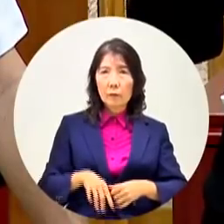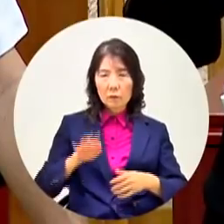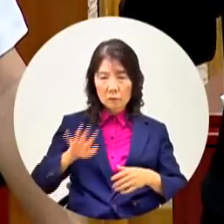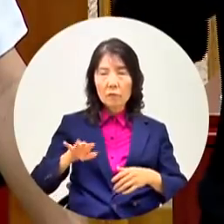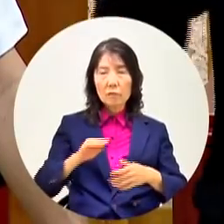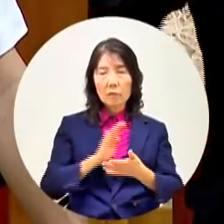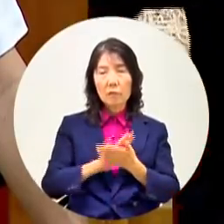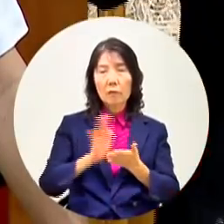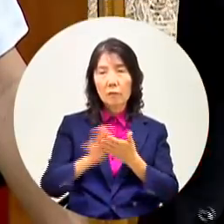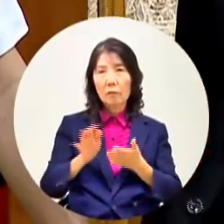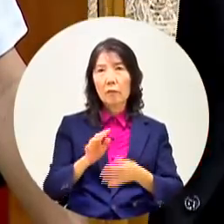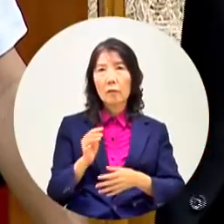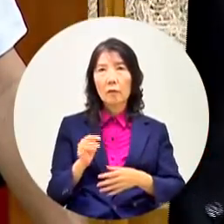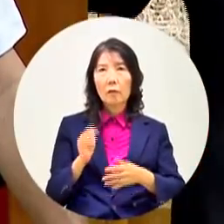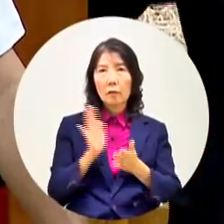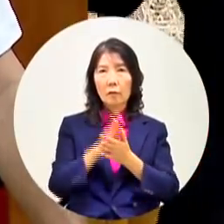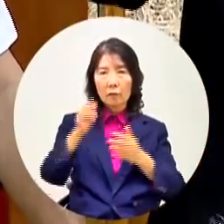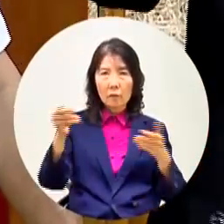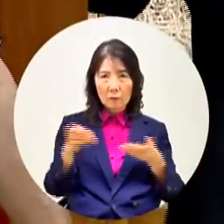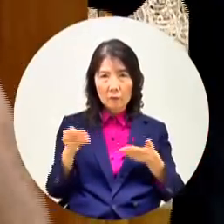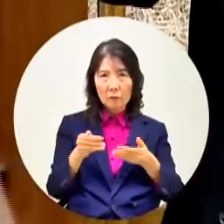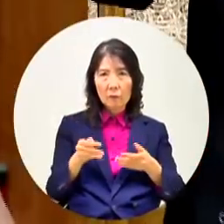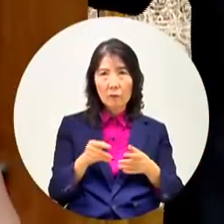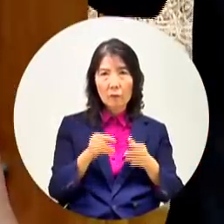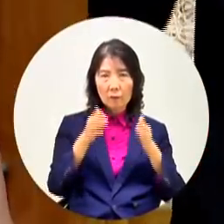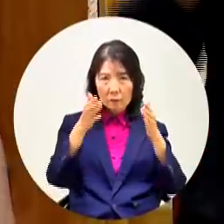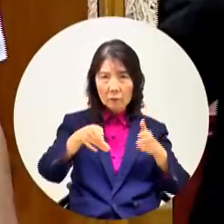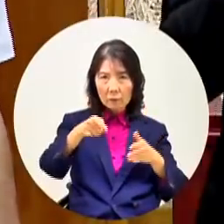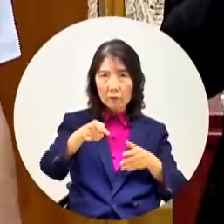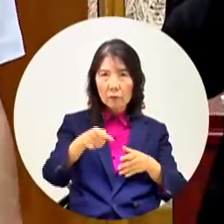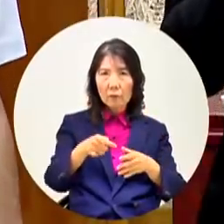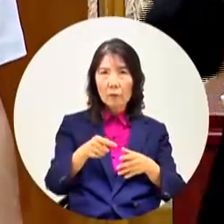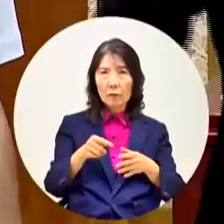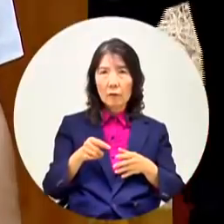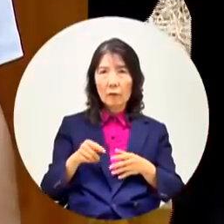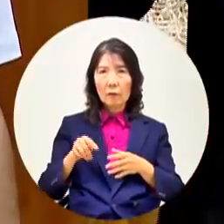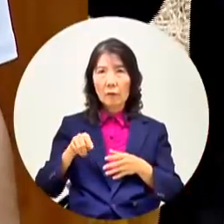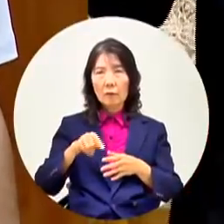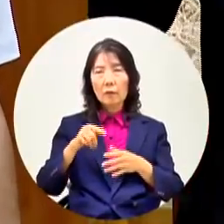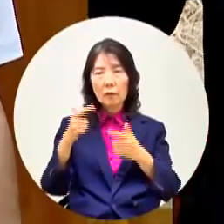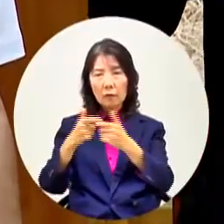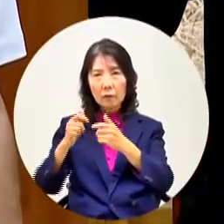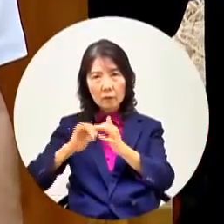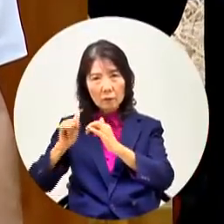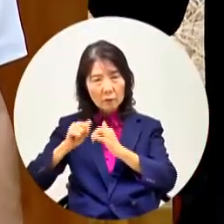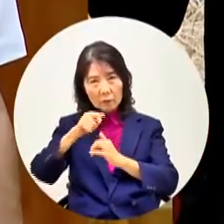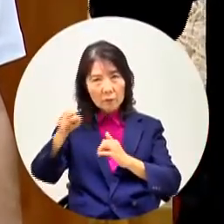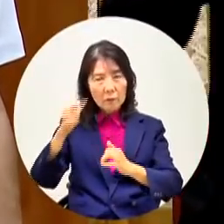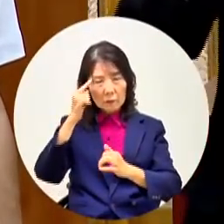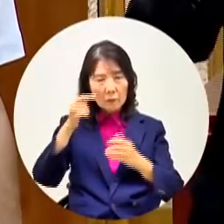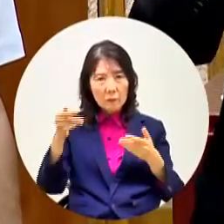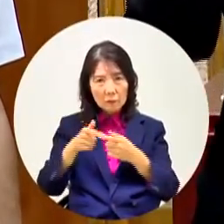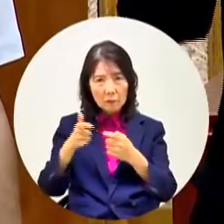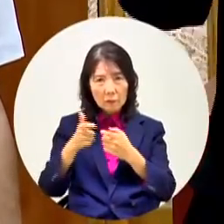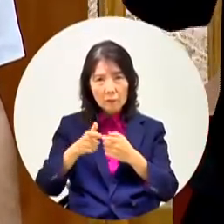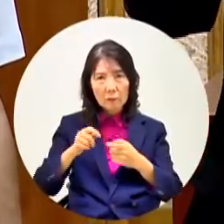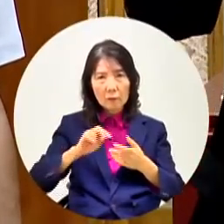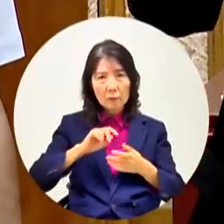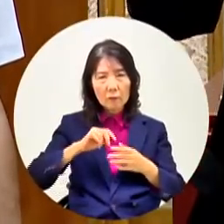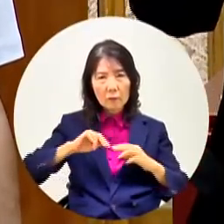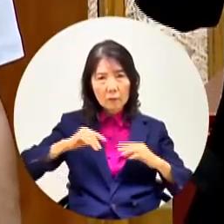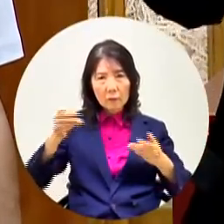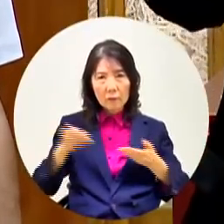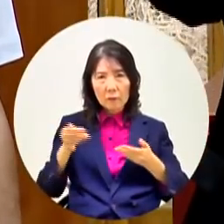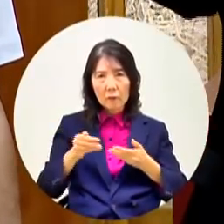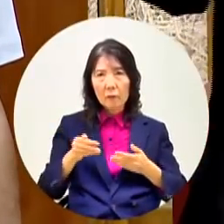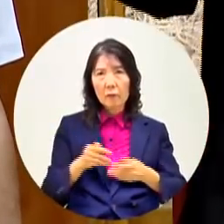将来施工的时嘛是照安尼切合跟地方的一个民意嘛，来做施工嘛，来做变更。啊，